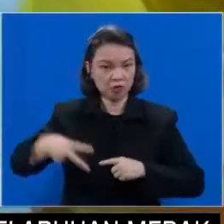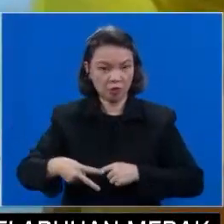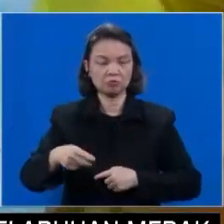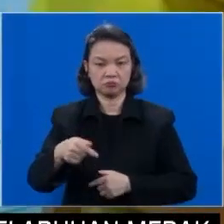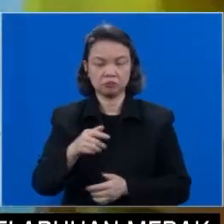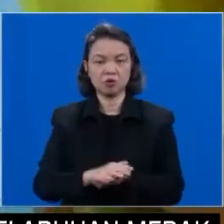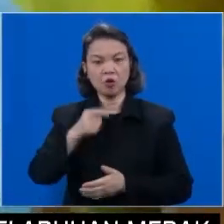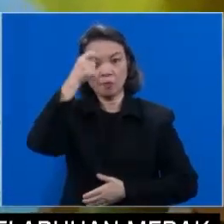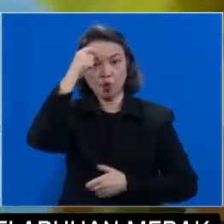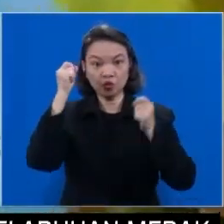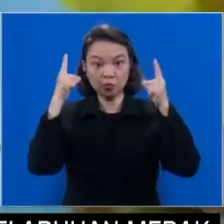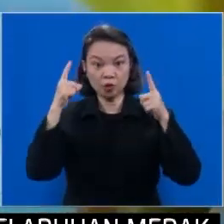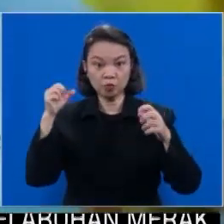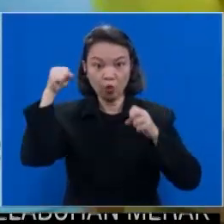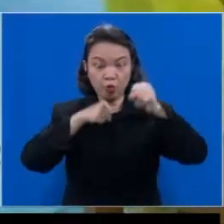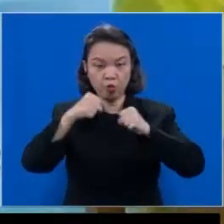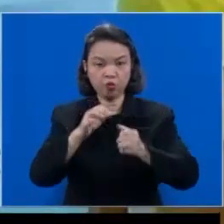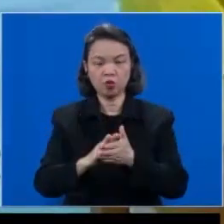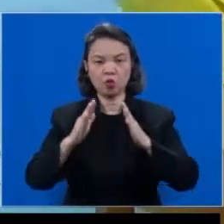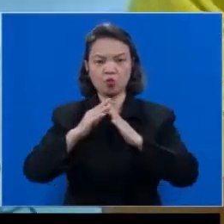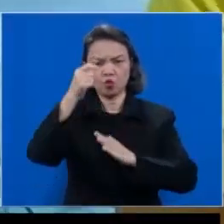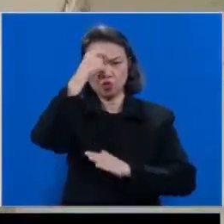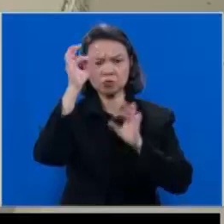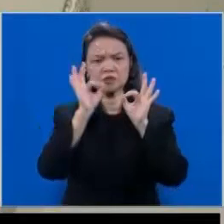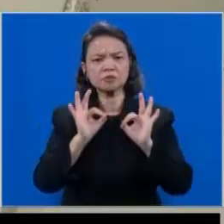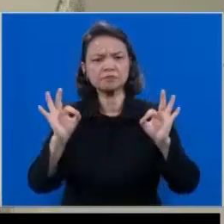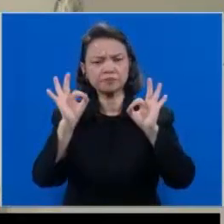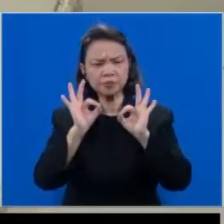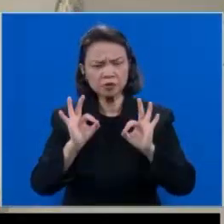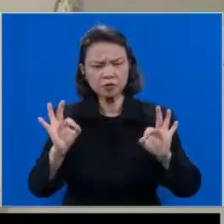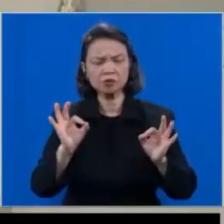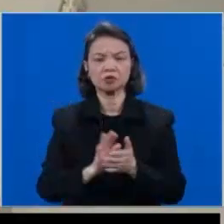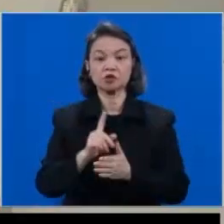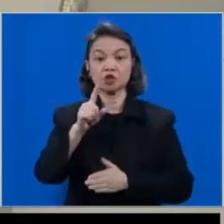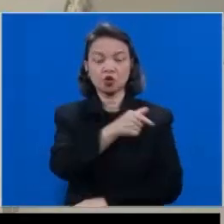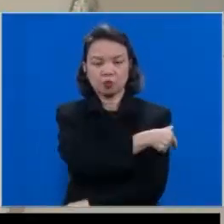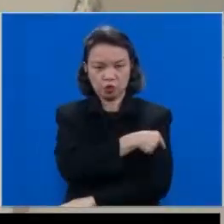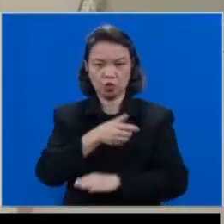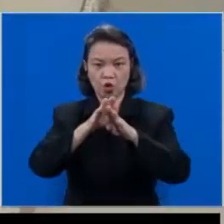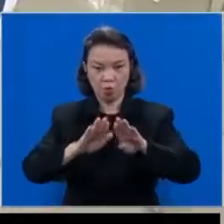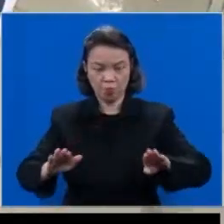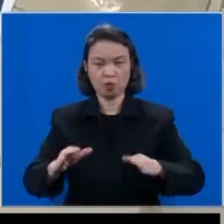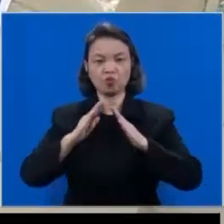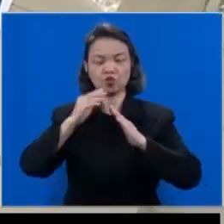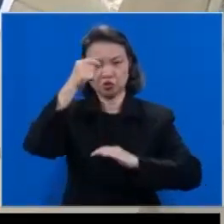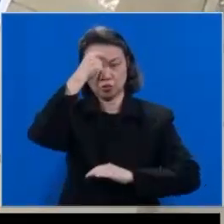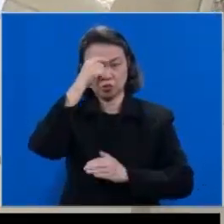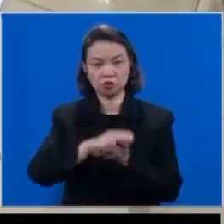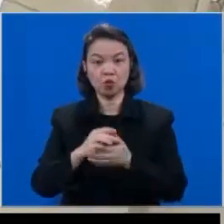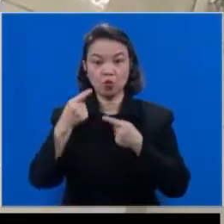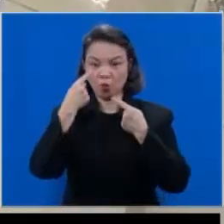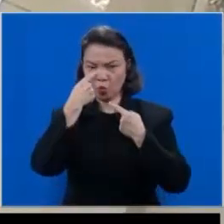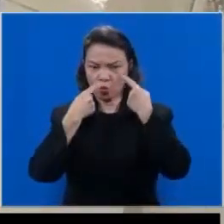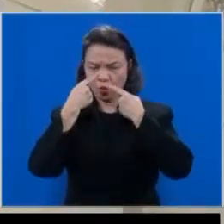Puskesmas pelaku tiba-tiba mengamuk saat Puskesmas sedang dalam kondisi sepi seorang petugas keamanan Puskesmas terluka di hidung dan tangan